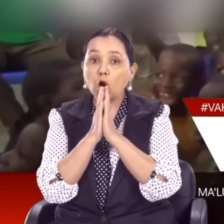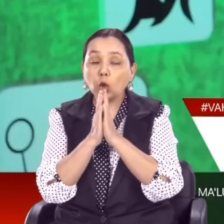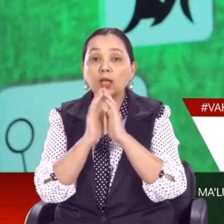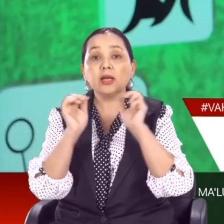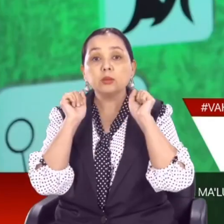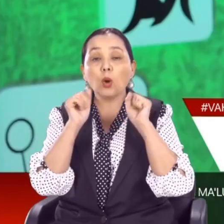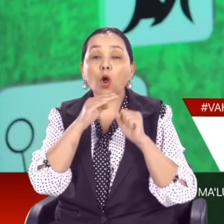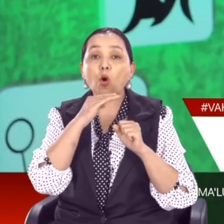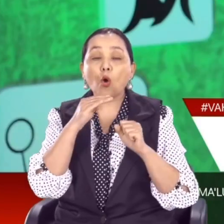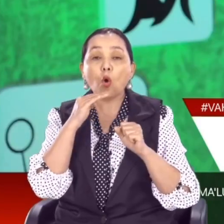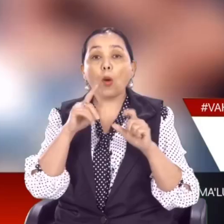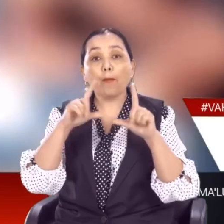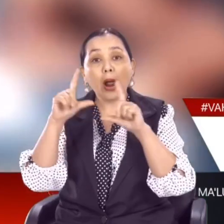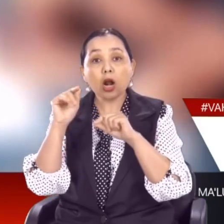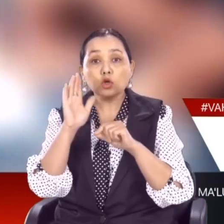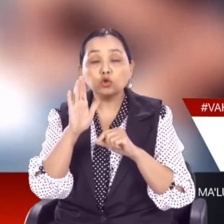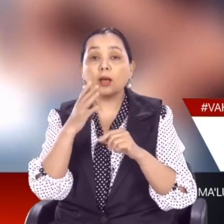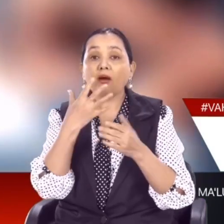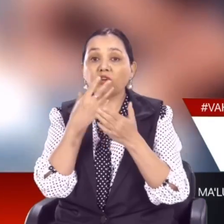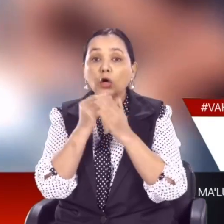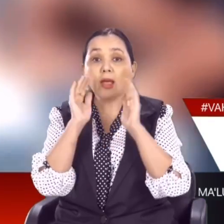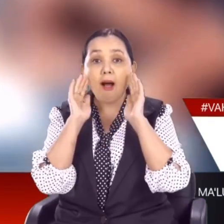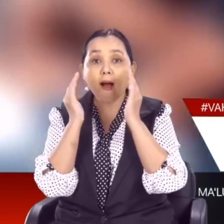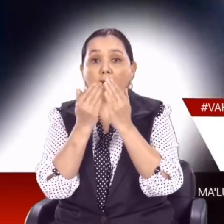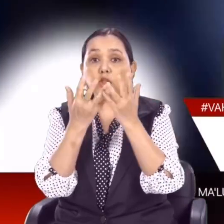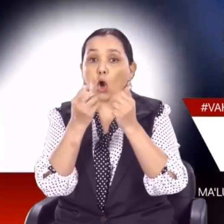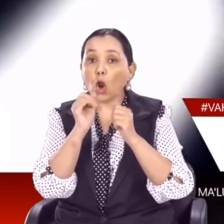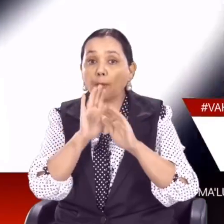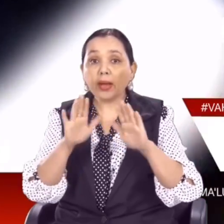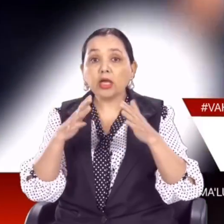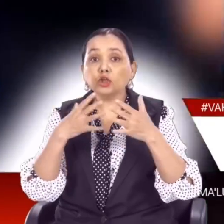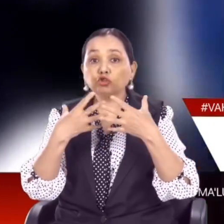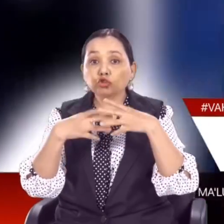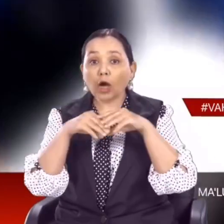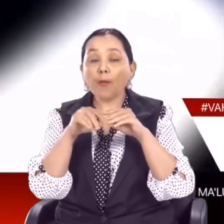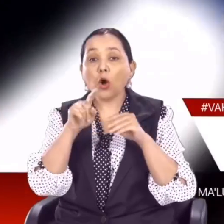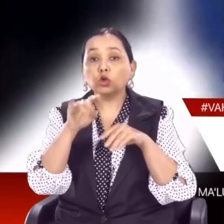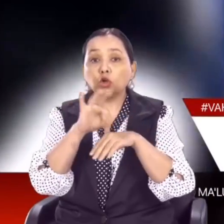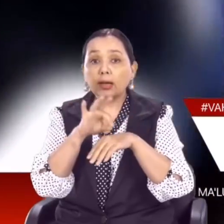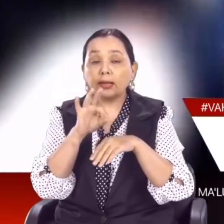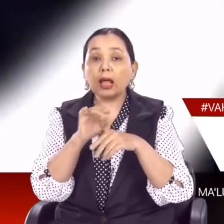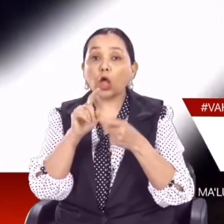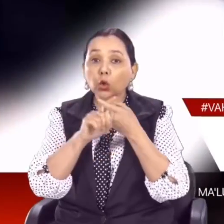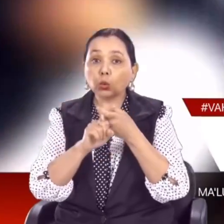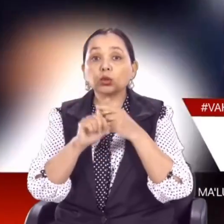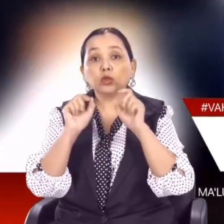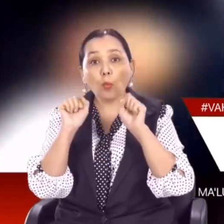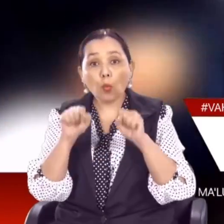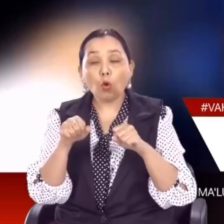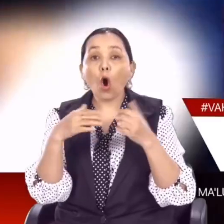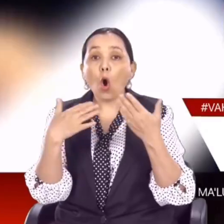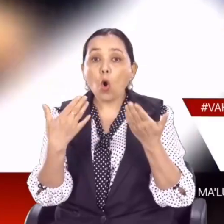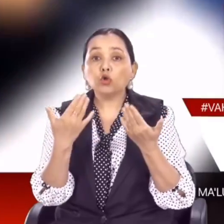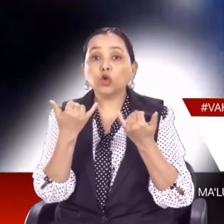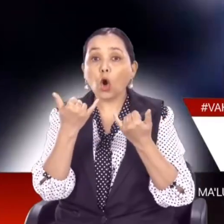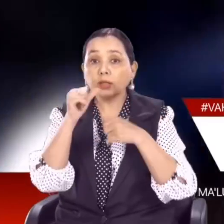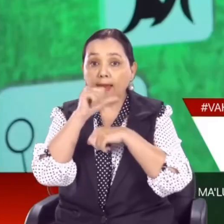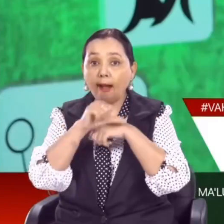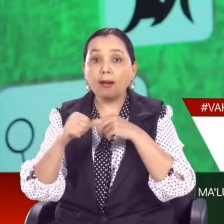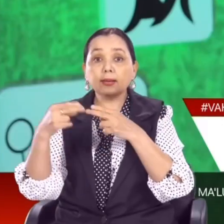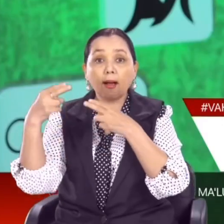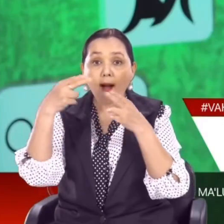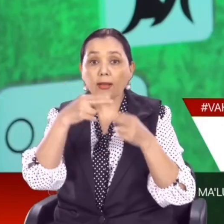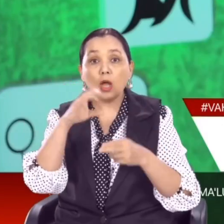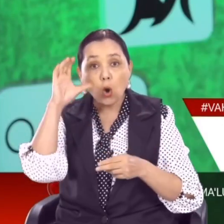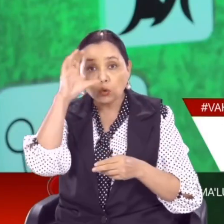chorladi. Sportchilar ko'p parvoz qilishadi va vaqtida karantinga olinmagan jamoa vakillari mana shunday kasalliklarni yuqtirishlari mumkin. Xo'sh, yaqinda